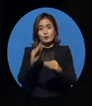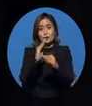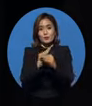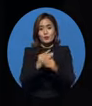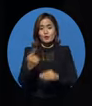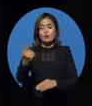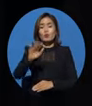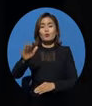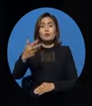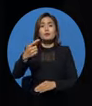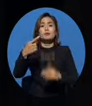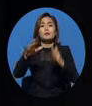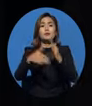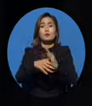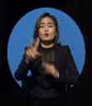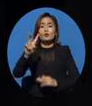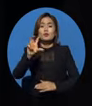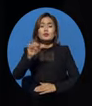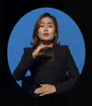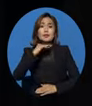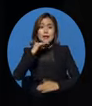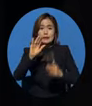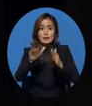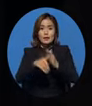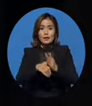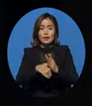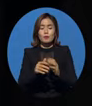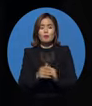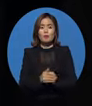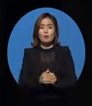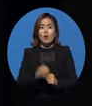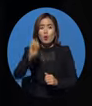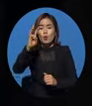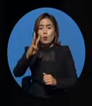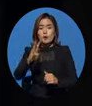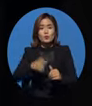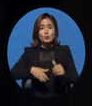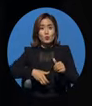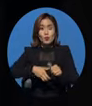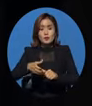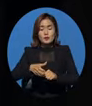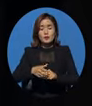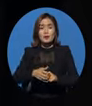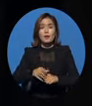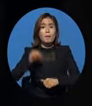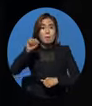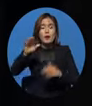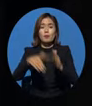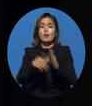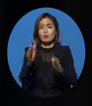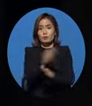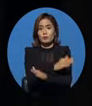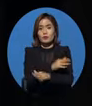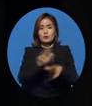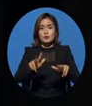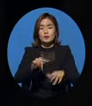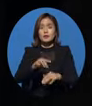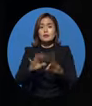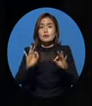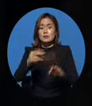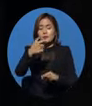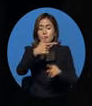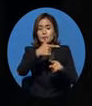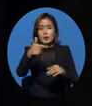1981년 25세 나이로 광주 학살의 주범 전두환 정권 카드 를 외치던 시절 부터 김대중